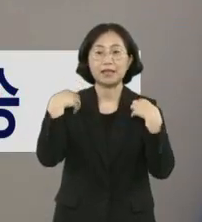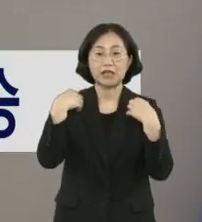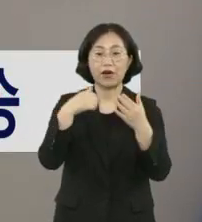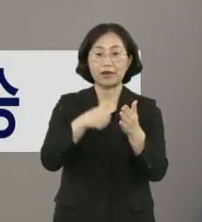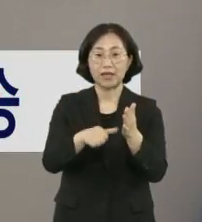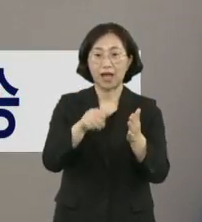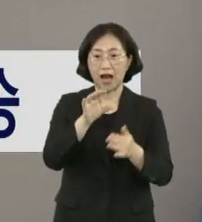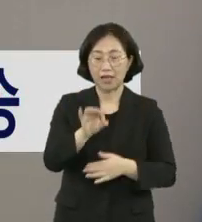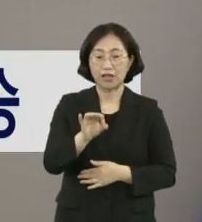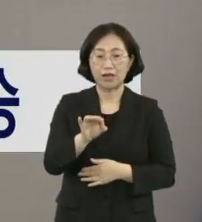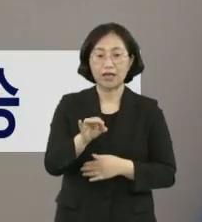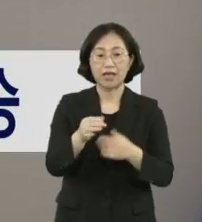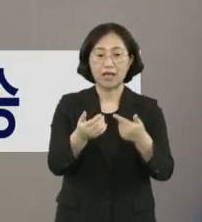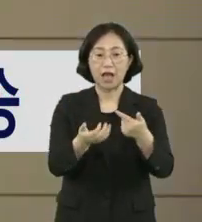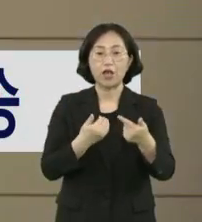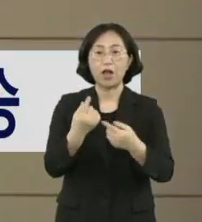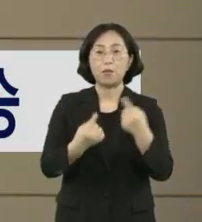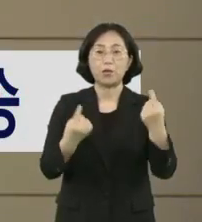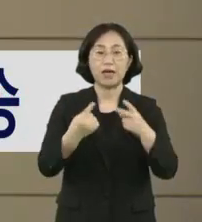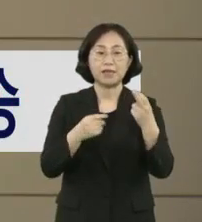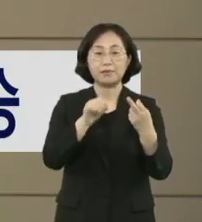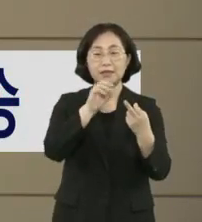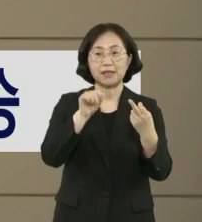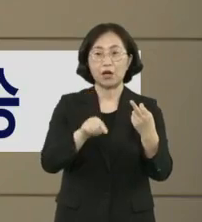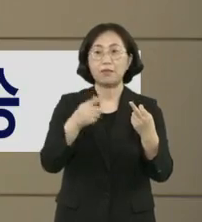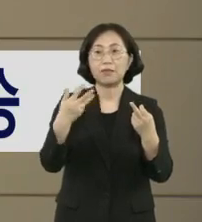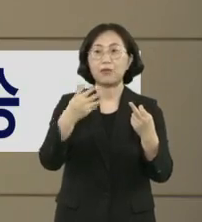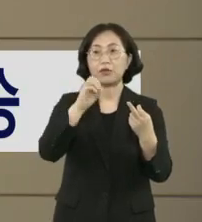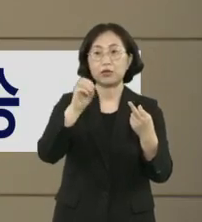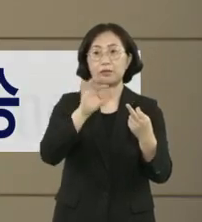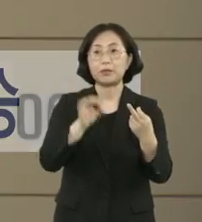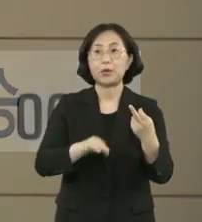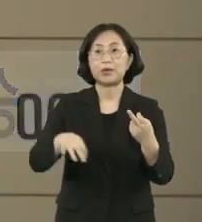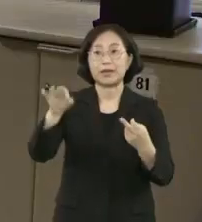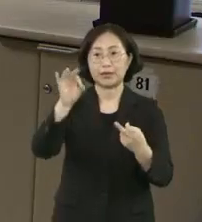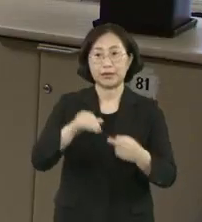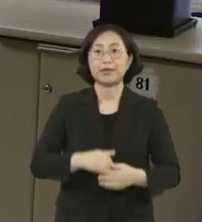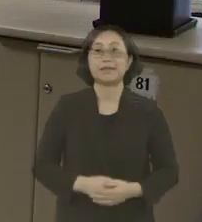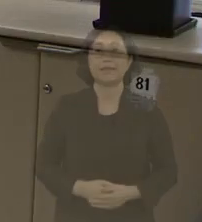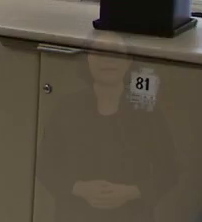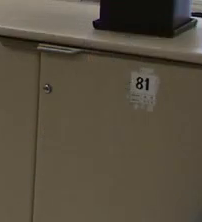가격이 상반기보다 평균 12.39% 상승할 전망입니다.